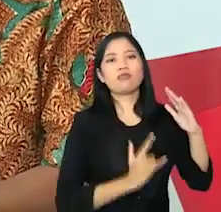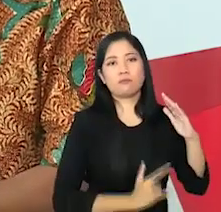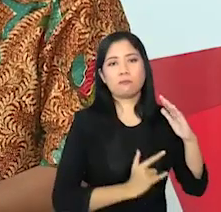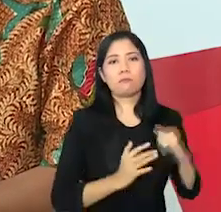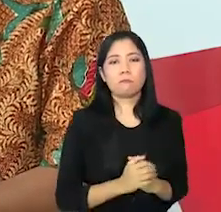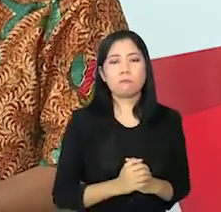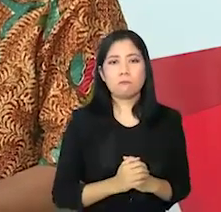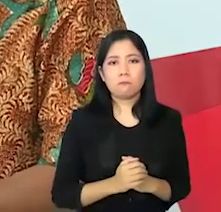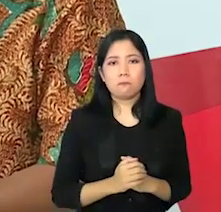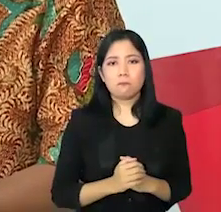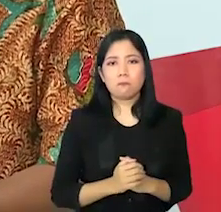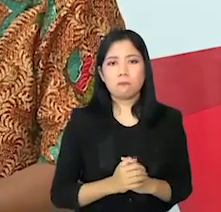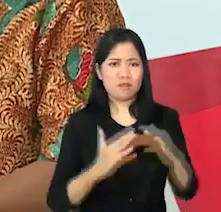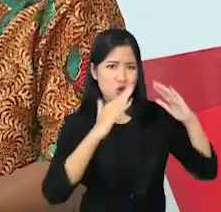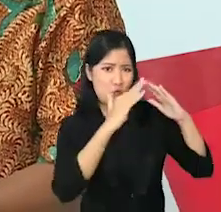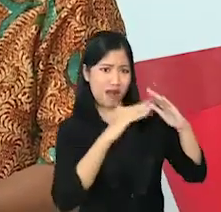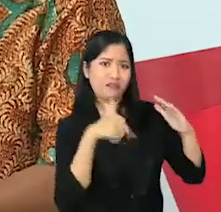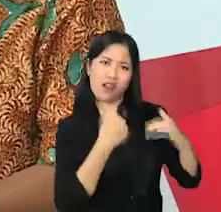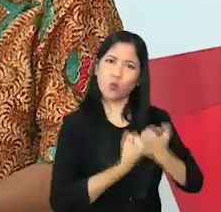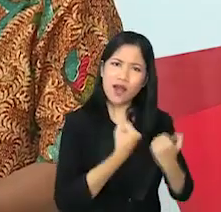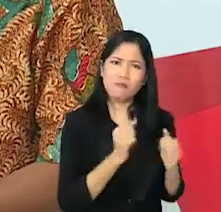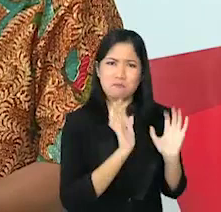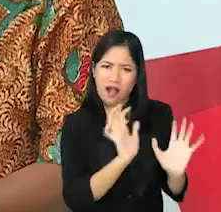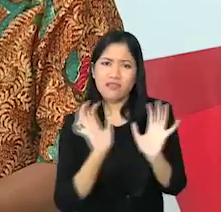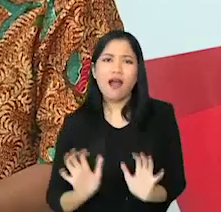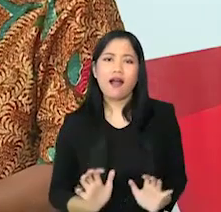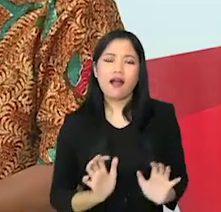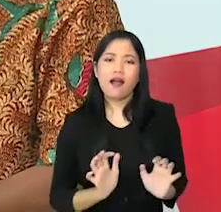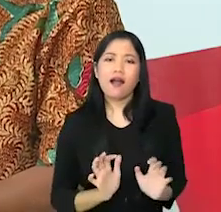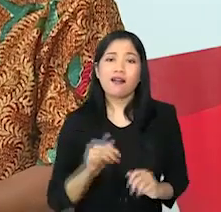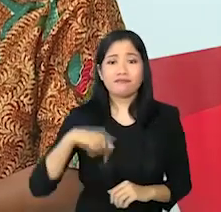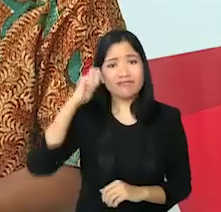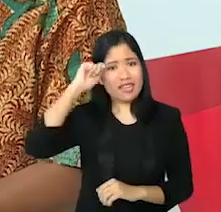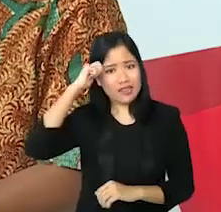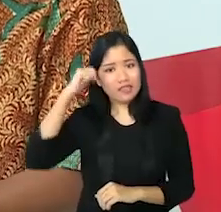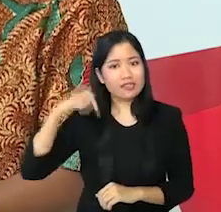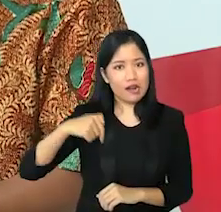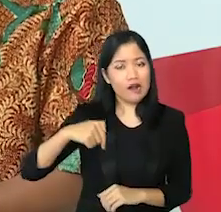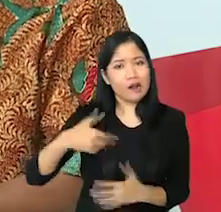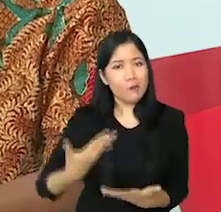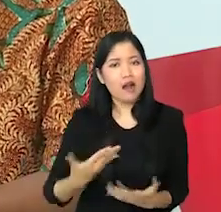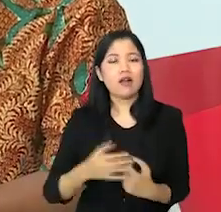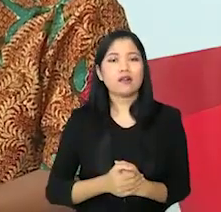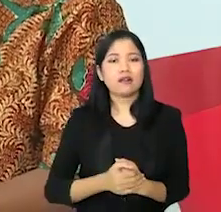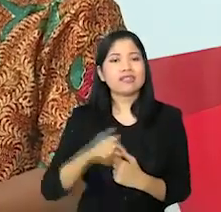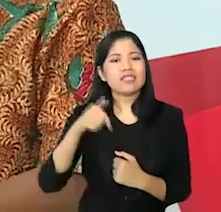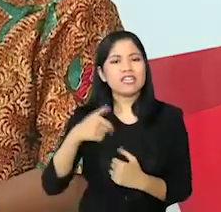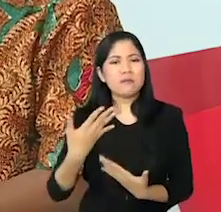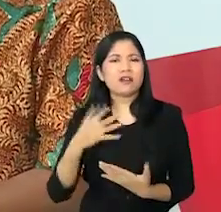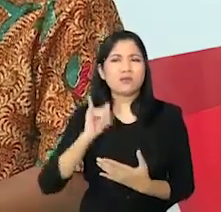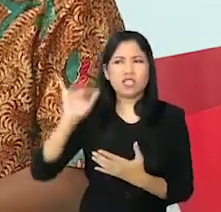banyak yang bisa dilakukan kami mengingatkan saat ini adalah periode